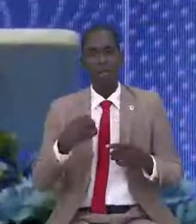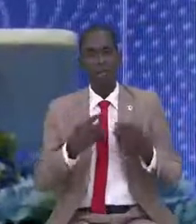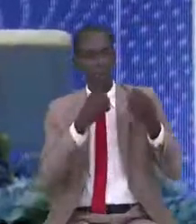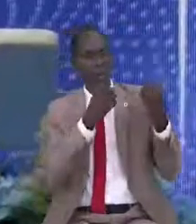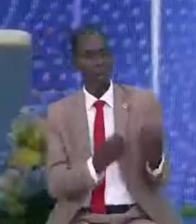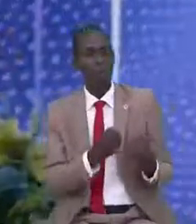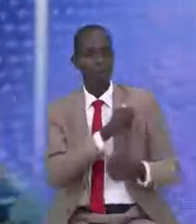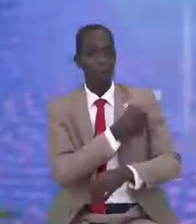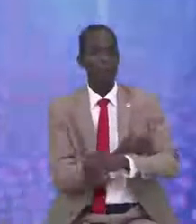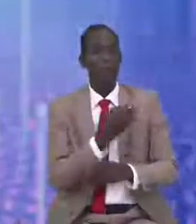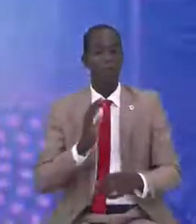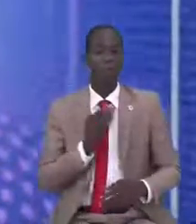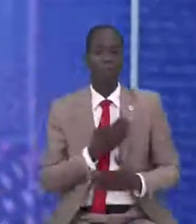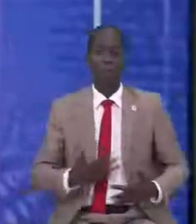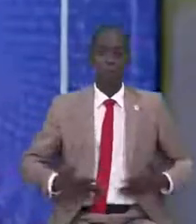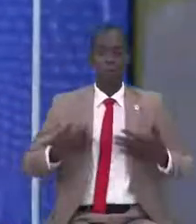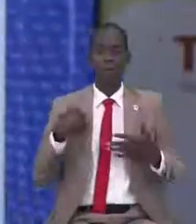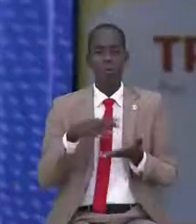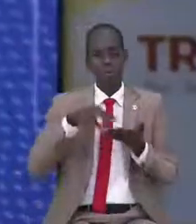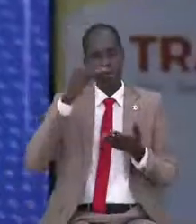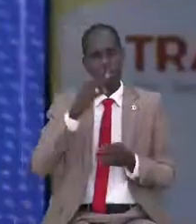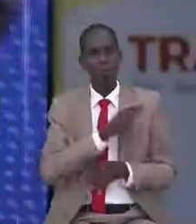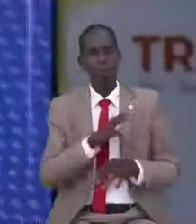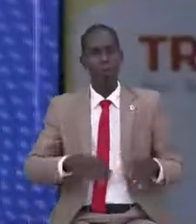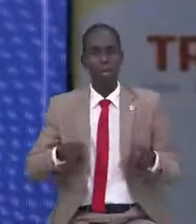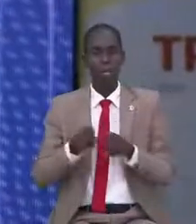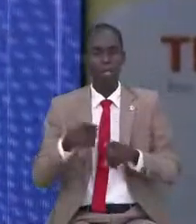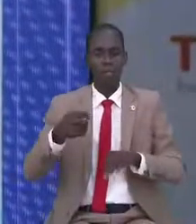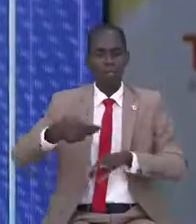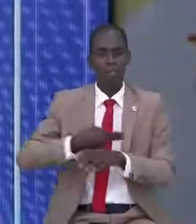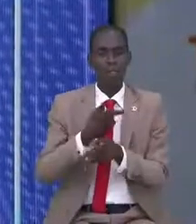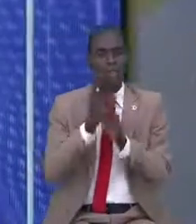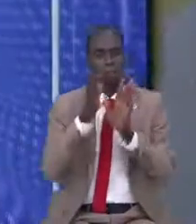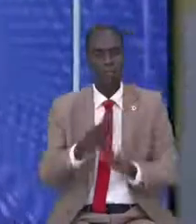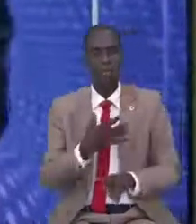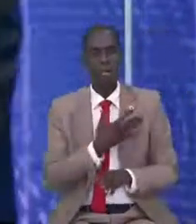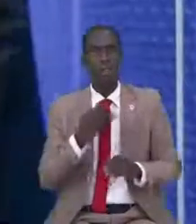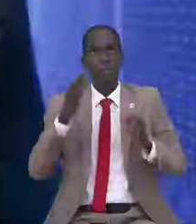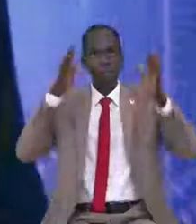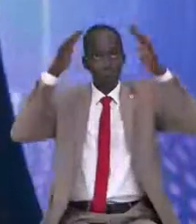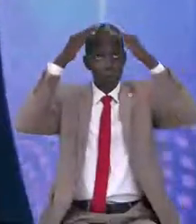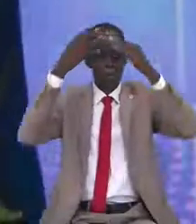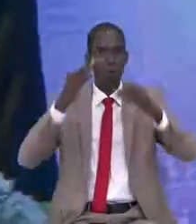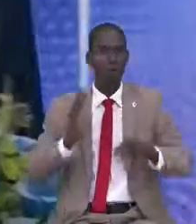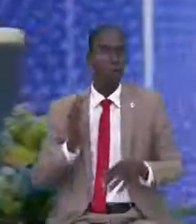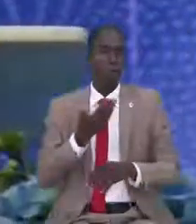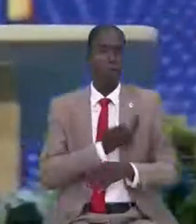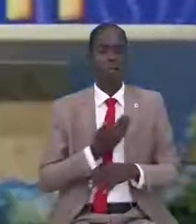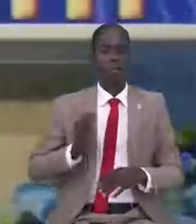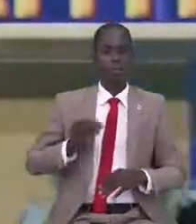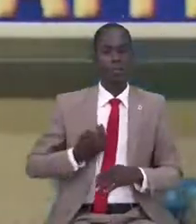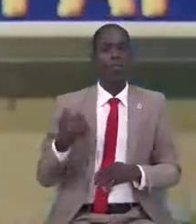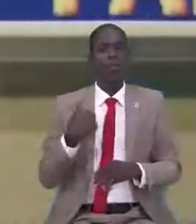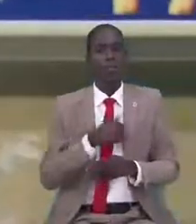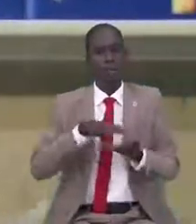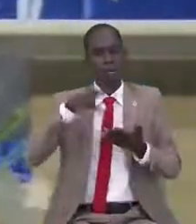force, la puissance de notre vie. Nous avons appris de lui, il est le berger et le pasteur de notre âme. Nous avons, et l'évêque de notre âme, nous avons appris